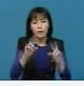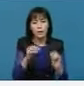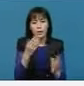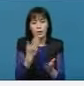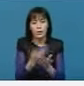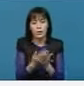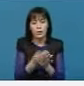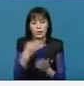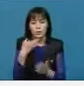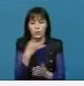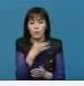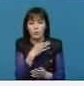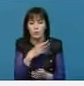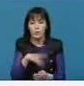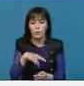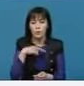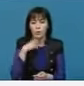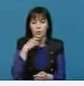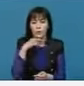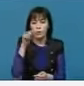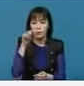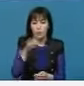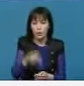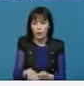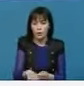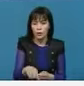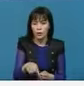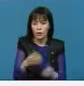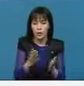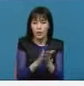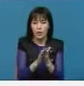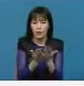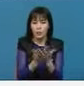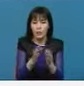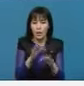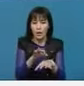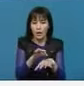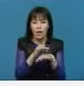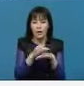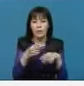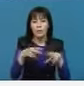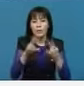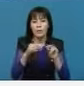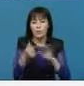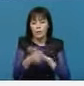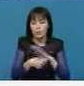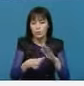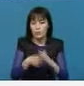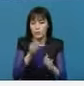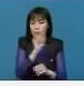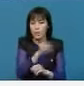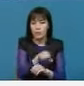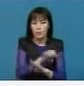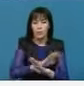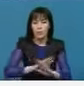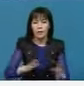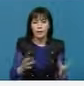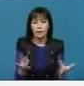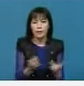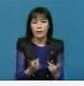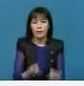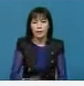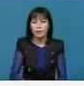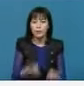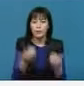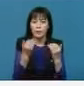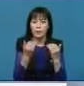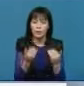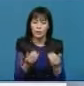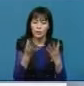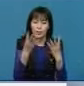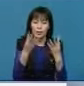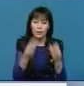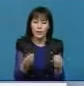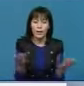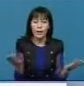да көңіл бөлу қажет. Ол қолына диплом алған маманның жұмыссыз қалмауына кепіл. Бүгінгі күнде қай